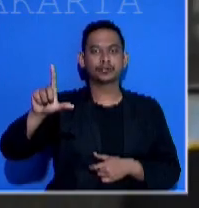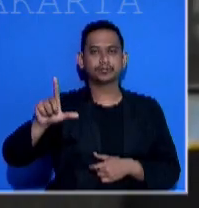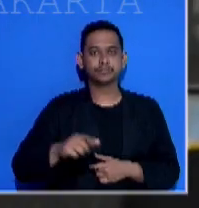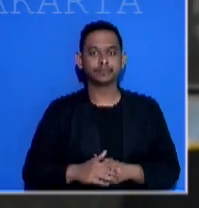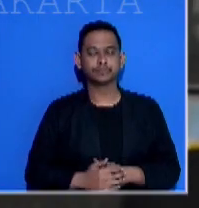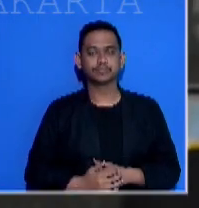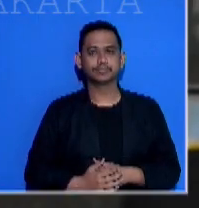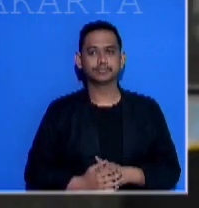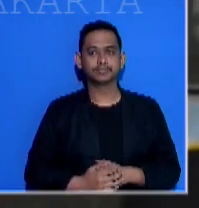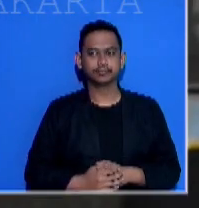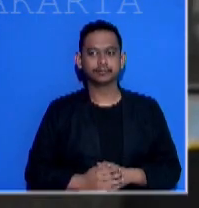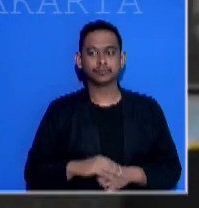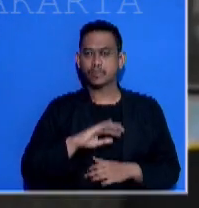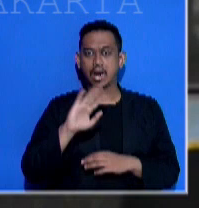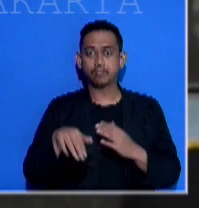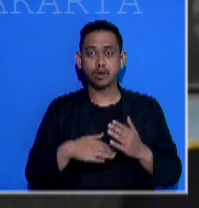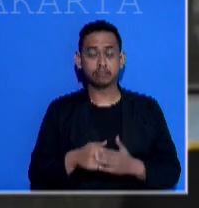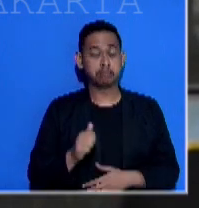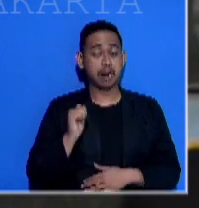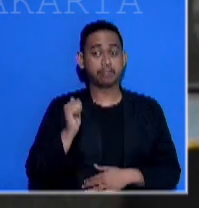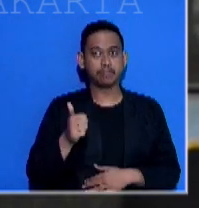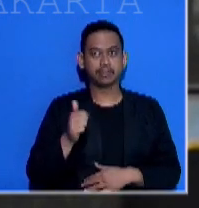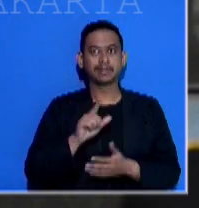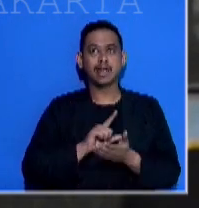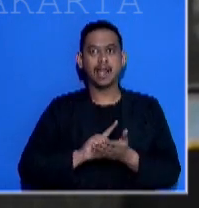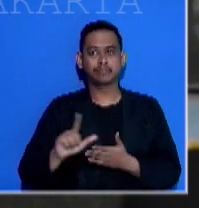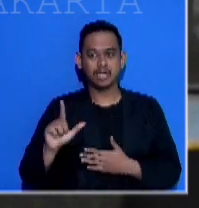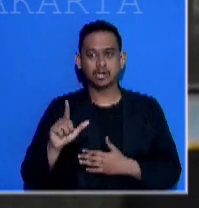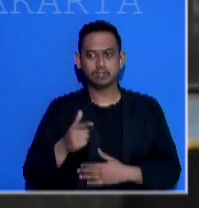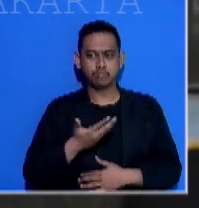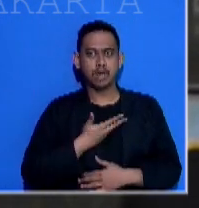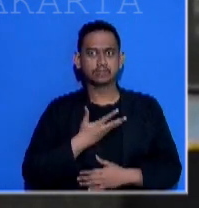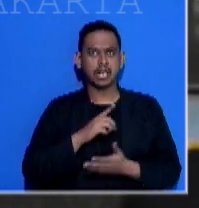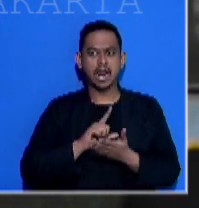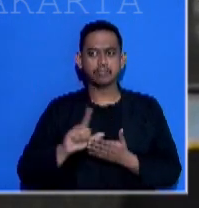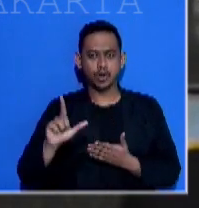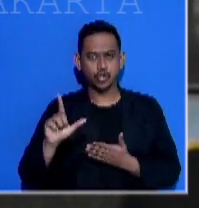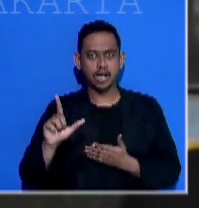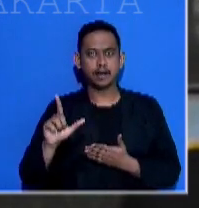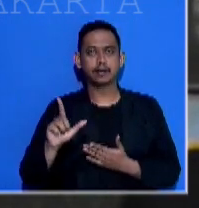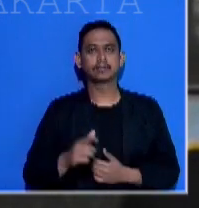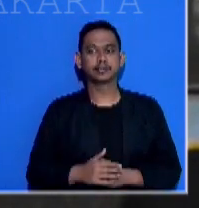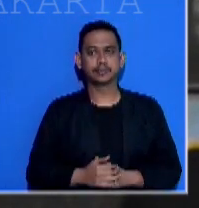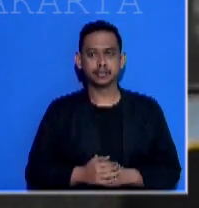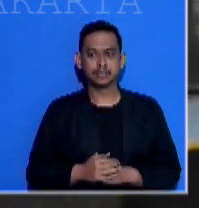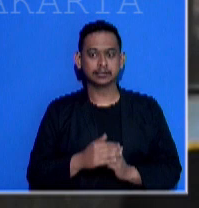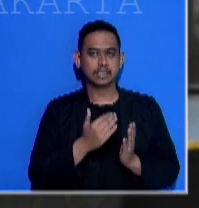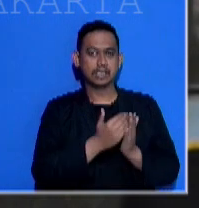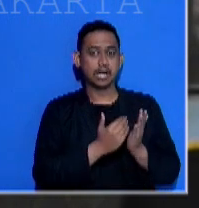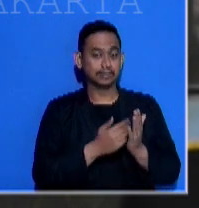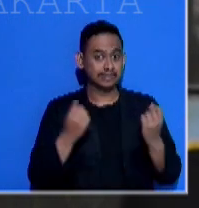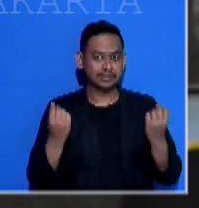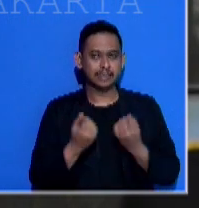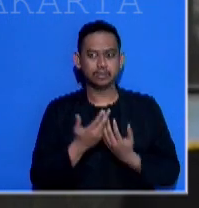Semua bisa berjalan dengan baik. Dan tentunya kami laporkan untuk data kriminalitas dibandingkan di